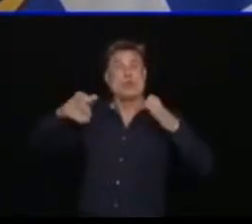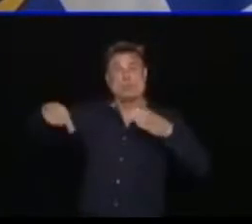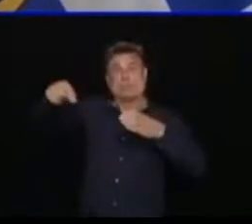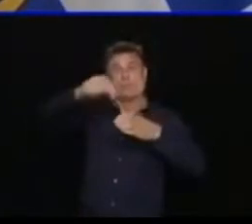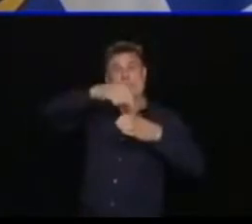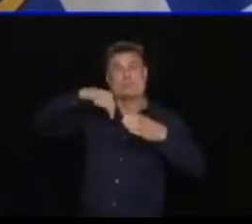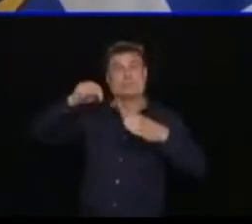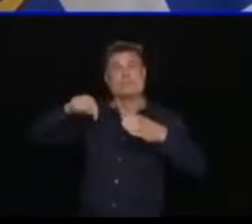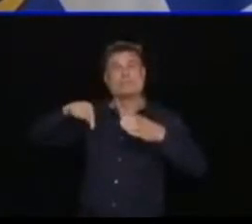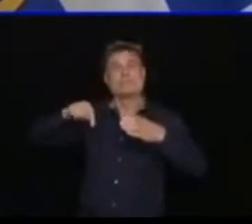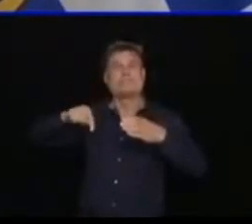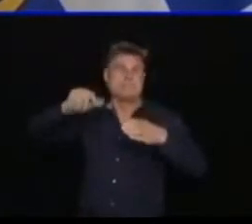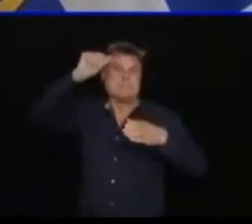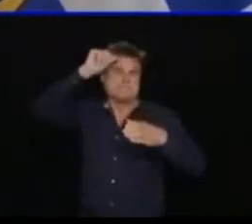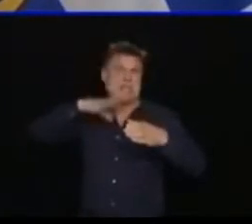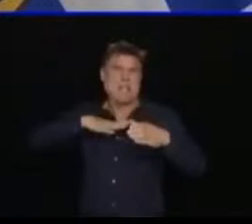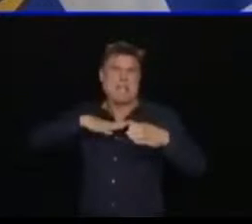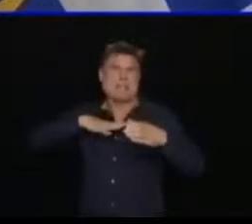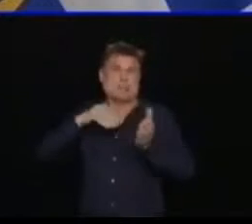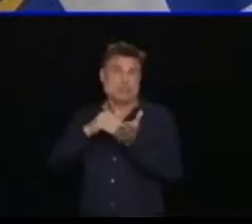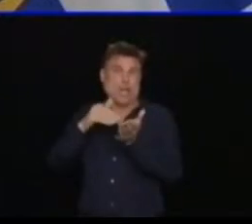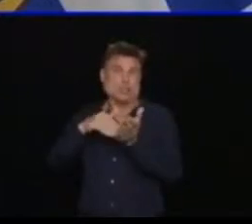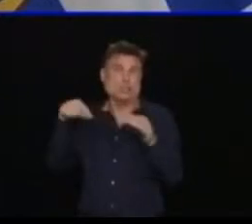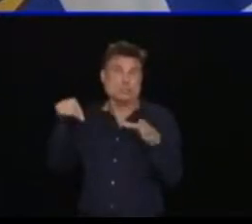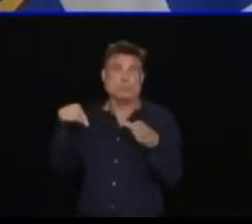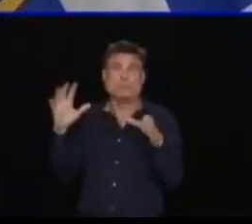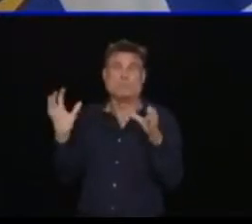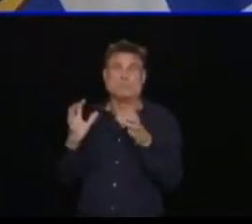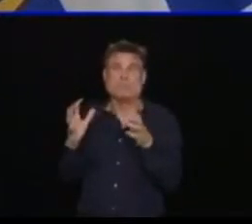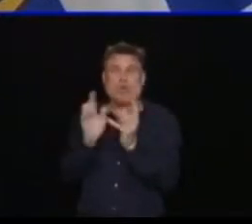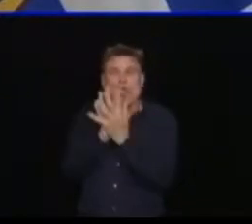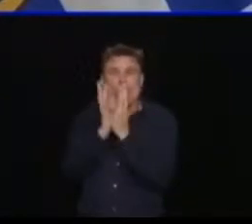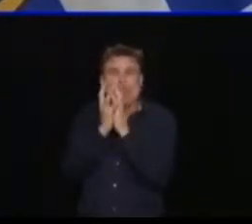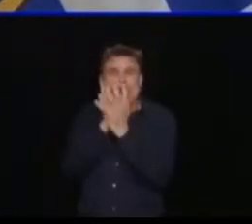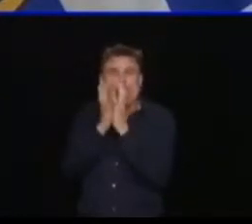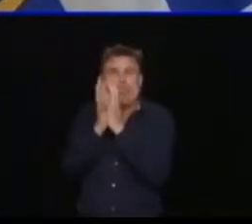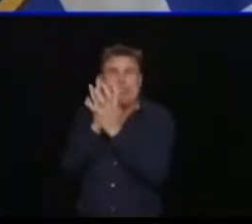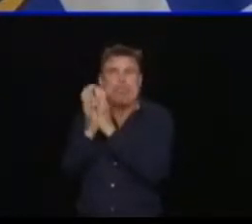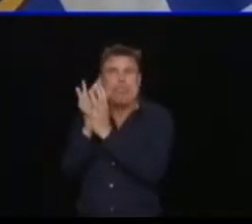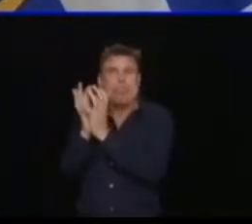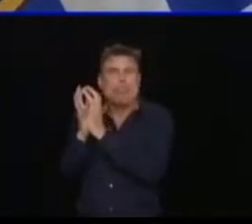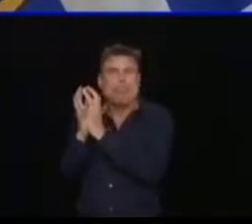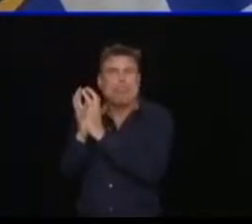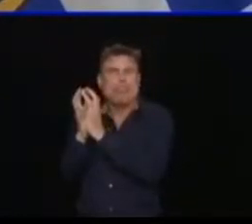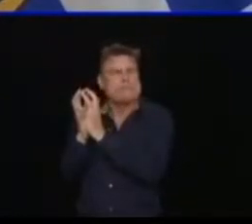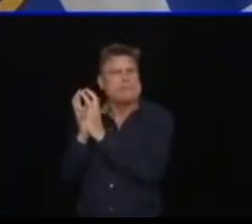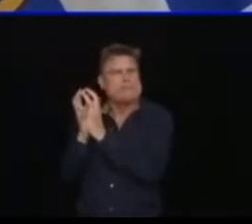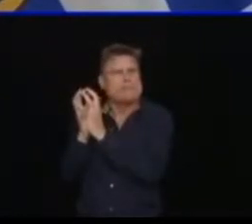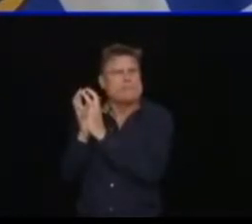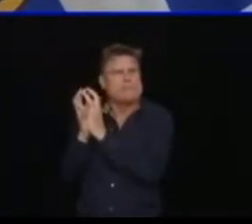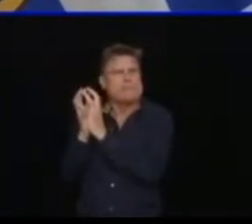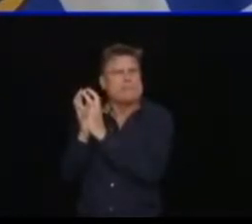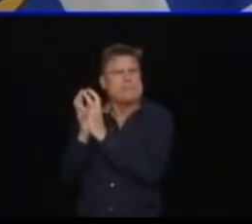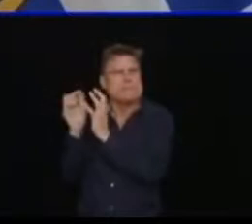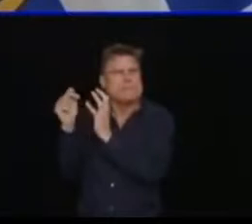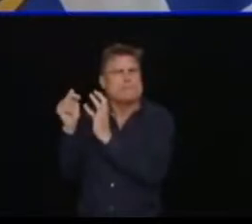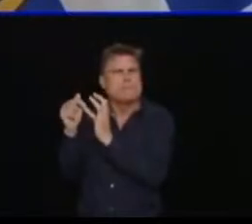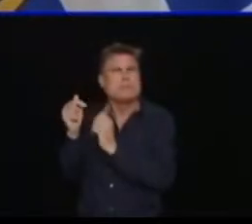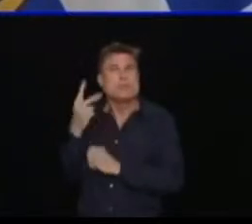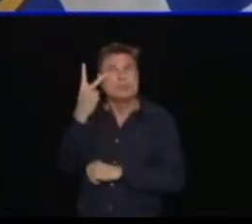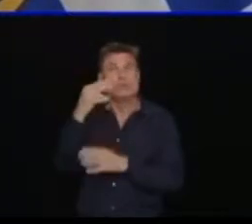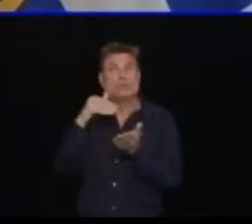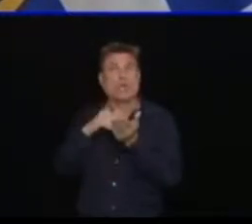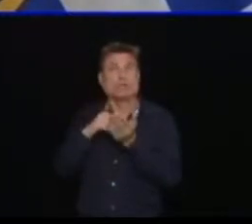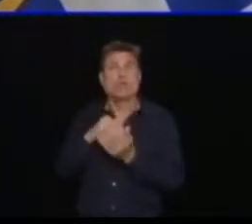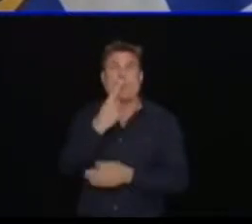这些医生都参加了一个在 Yaletown 参加了一个晚餐会，在7月9号包括了他们跳